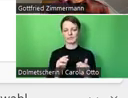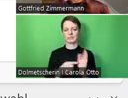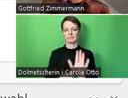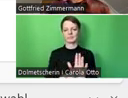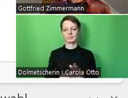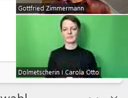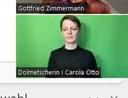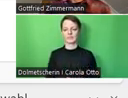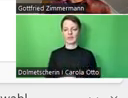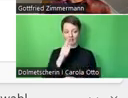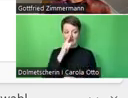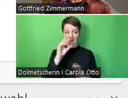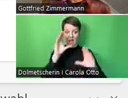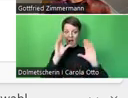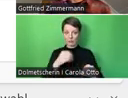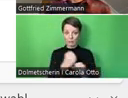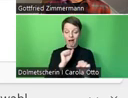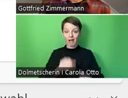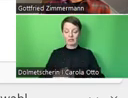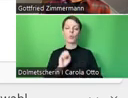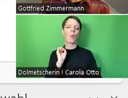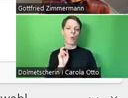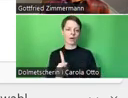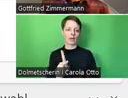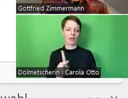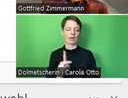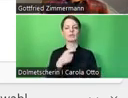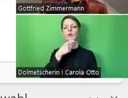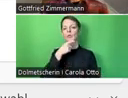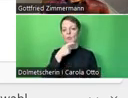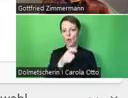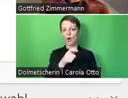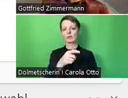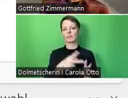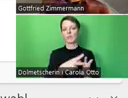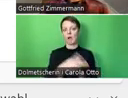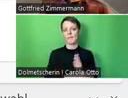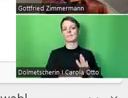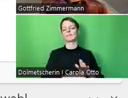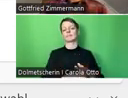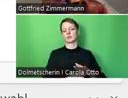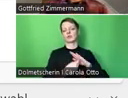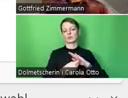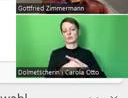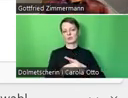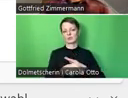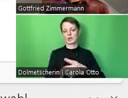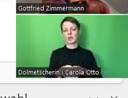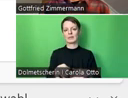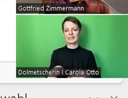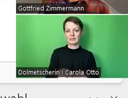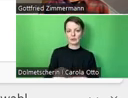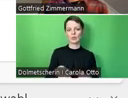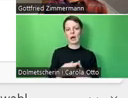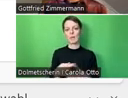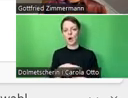okay, solange ich es abschalten kann. Und hier, auch hier hilft uns Word. Sowohl mit der Tastatur als auch mit der Maus kann ich